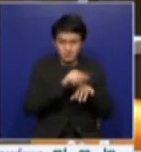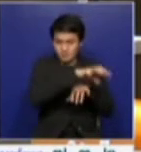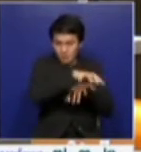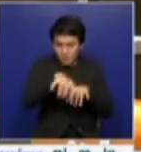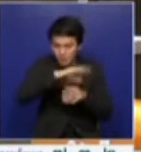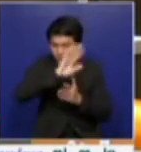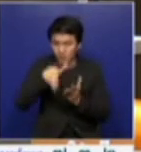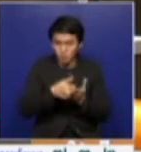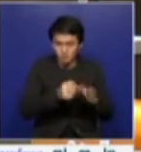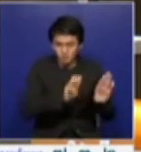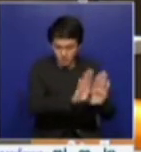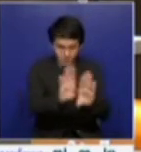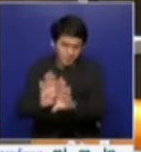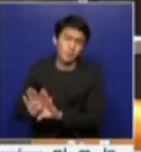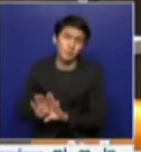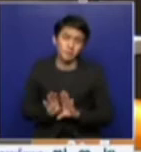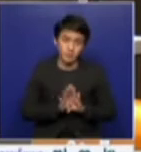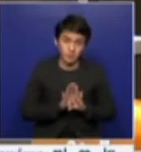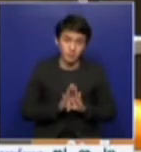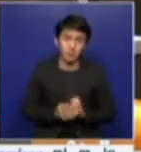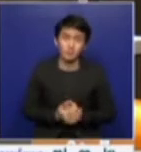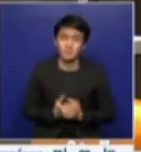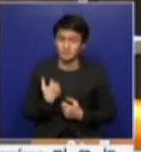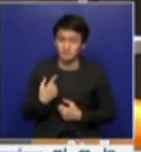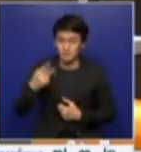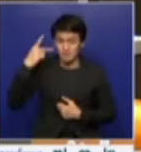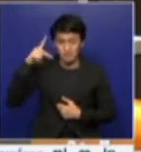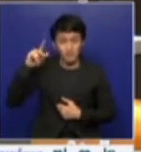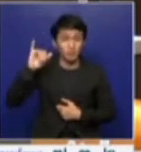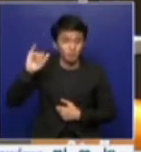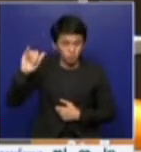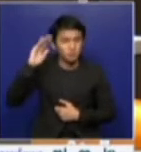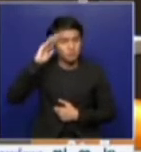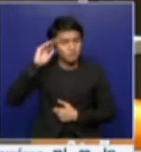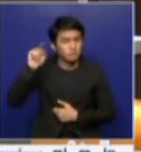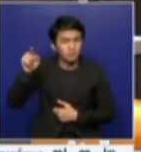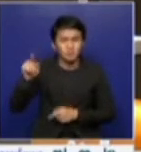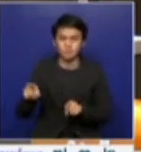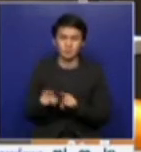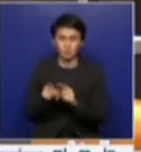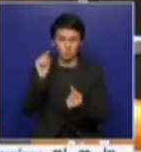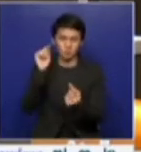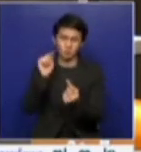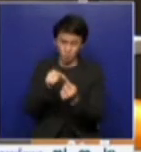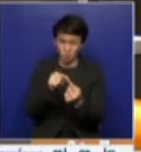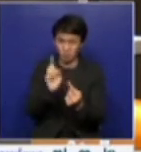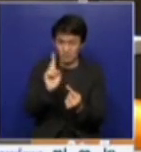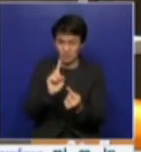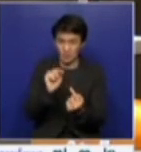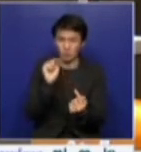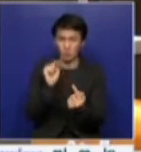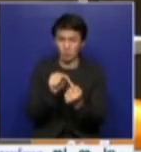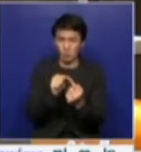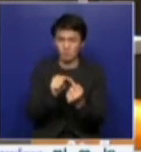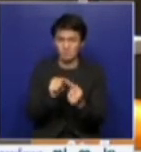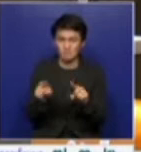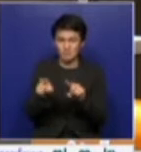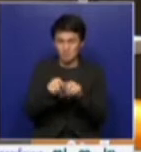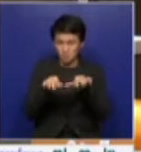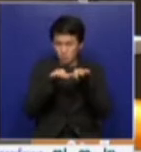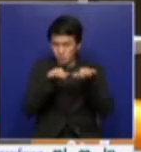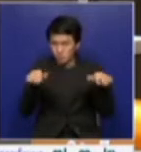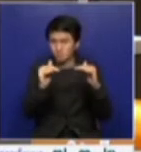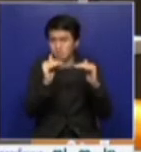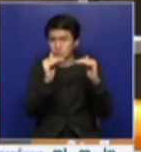ประเทศทั้งนี้พลเอกประยุทธ์จันทร์โอชามีวัตถุประสงค์เพื่อลดทอนศักยภาพมี